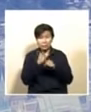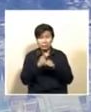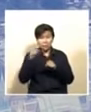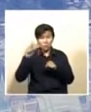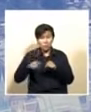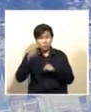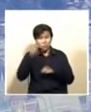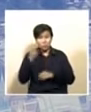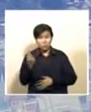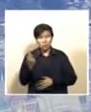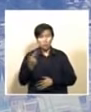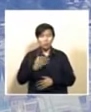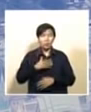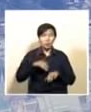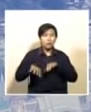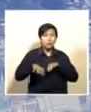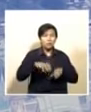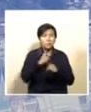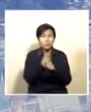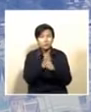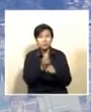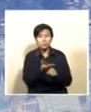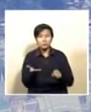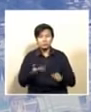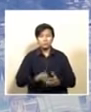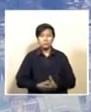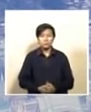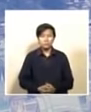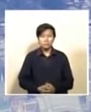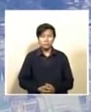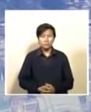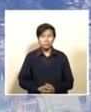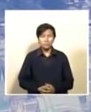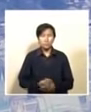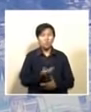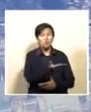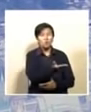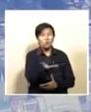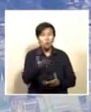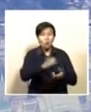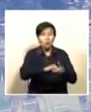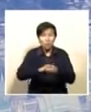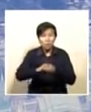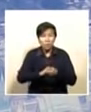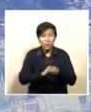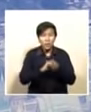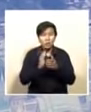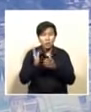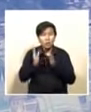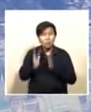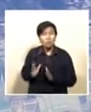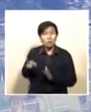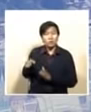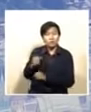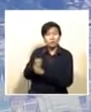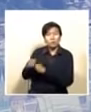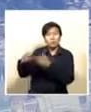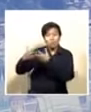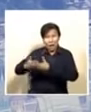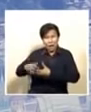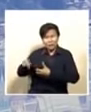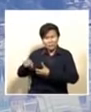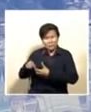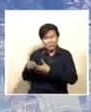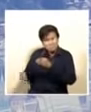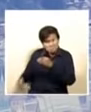ำให้ปัจจุบันกำลังการผลิตของเราเนี่ยได้เพิ่มขึ้นมาเป็นประมาณ2ล้าน3แสนชิ้นต่อวันจากณวันนั้น